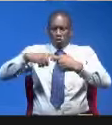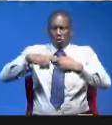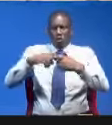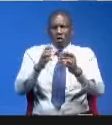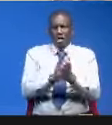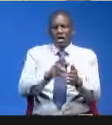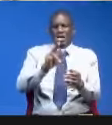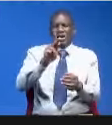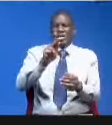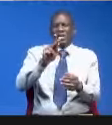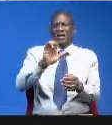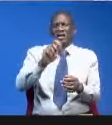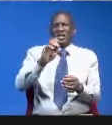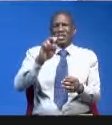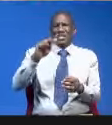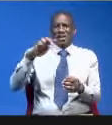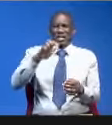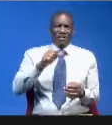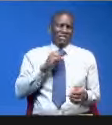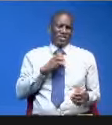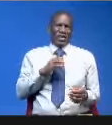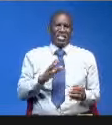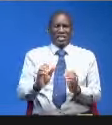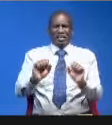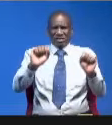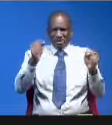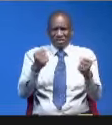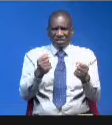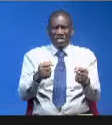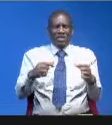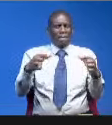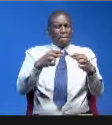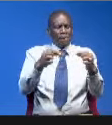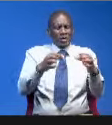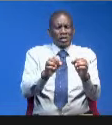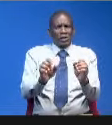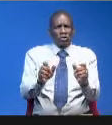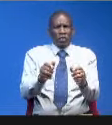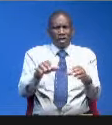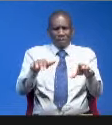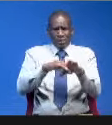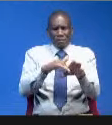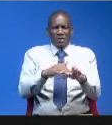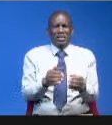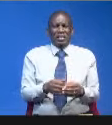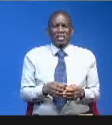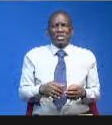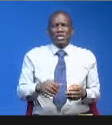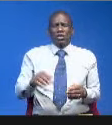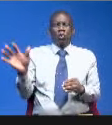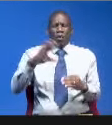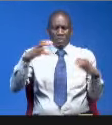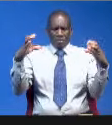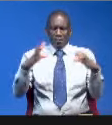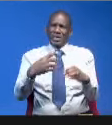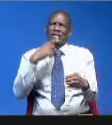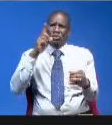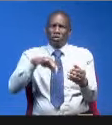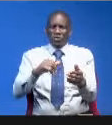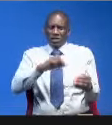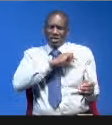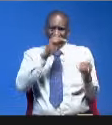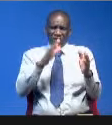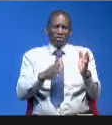kwa hofu ya usalama. Katika taarifa kwa wanachama wake, chama cha Wiper kilisema gavana huyo